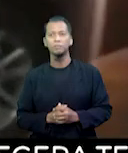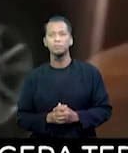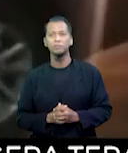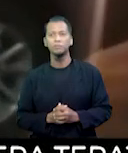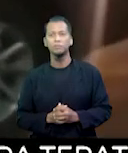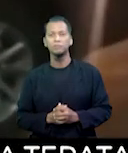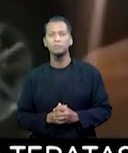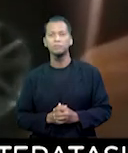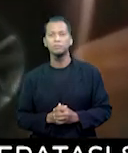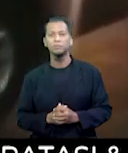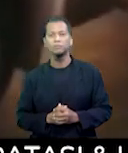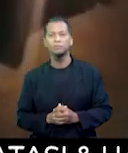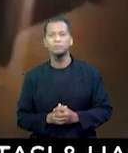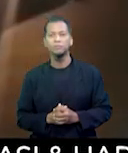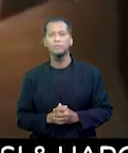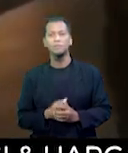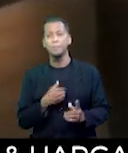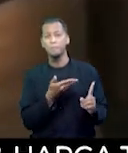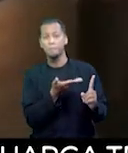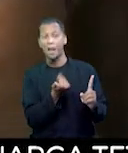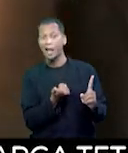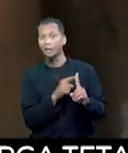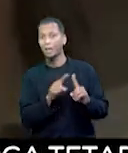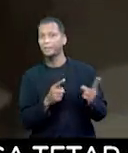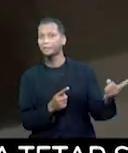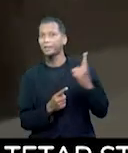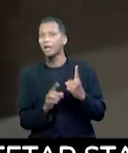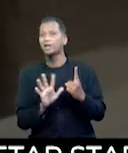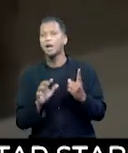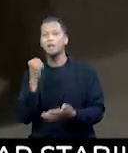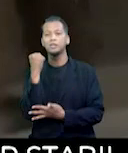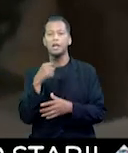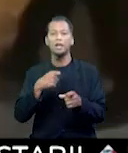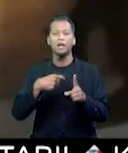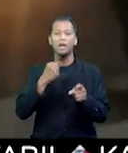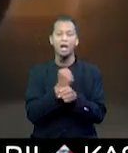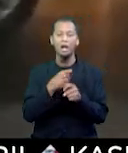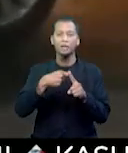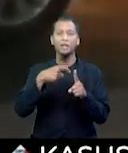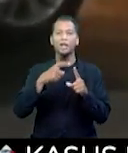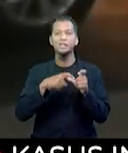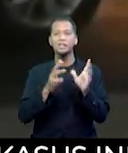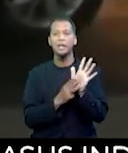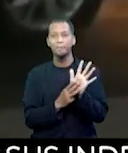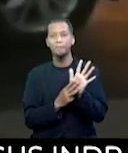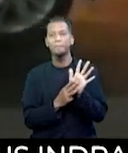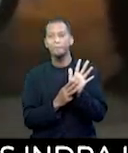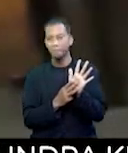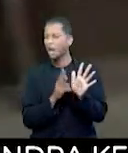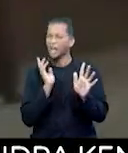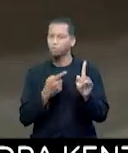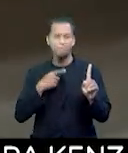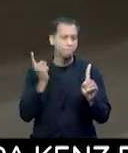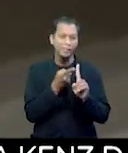Setelah beberapa kali mangkir dari panggilan penyidik, tersangka KGS MMS akhirnya dijemput paksa penyidik Jampitsus Kejaksaan Agung dan penyidik